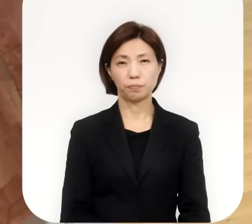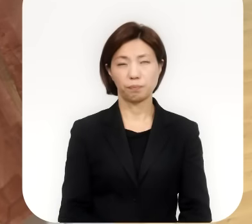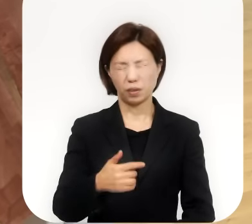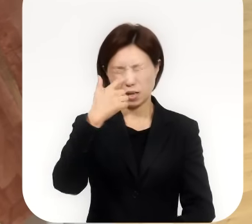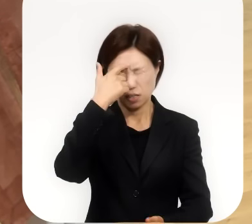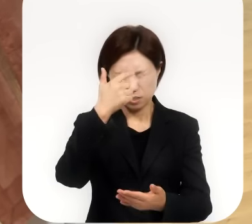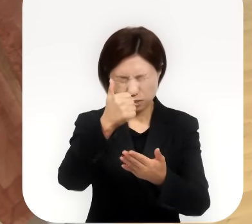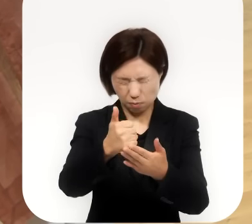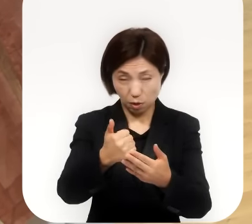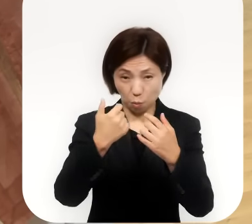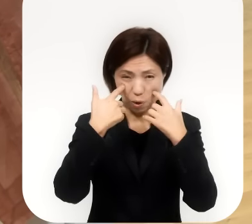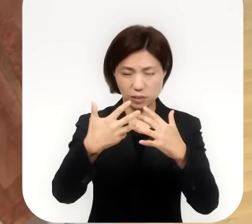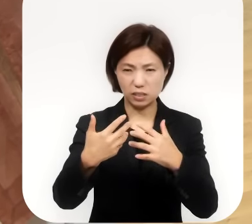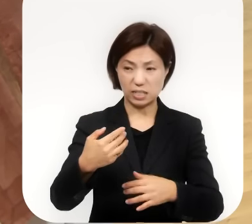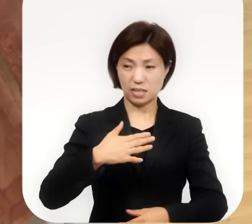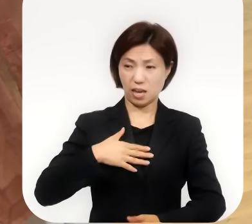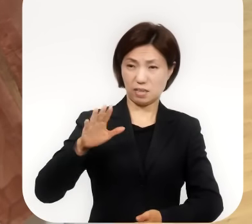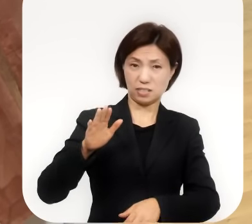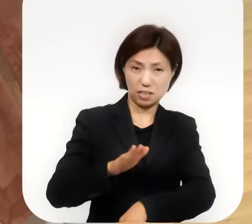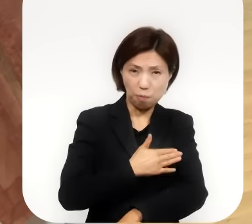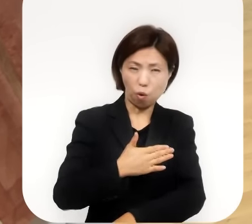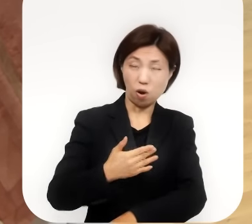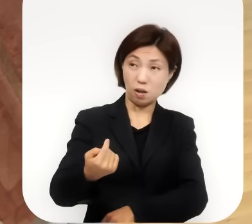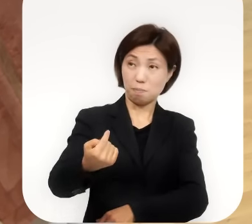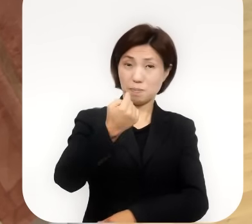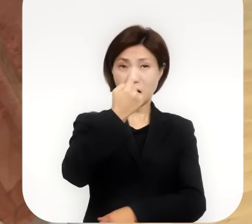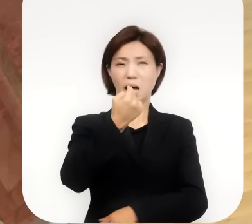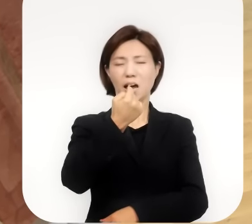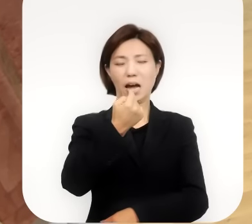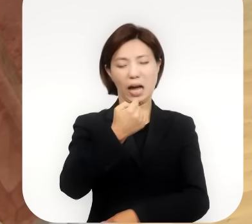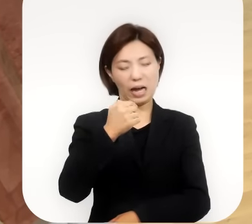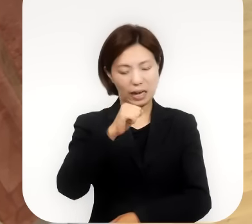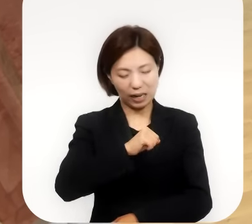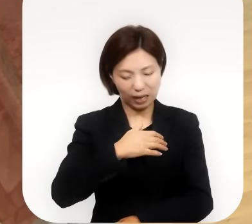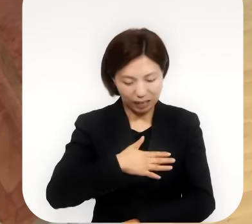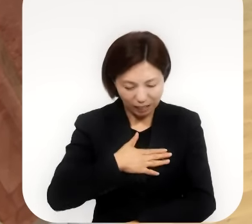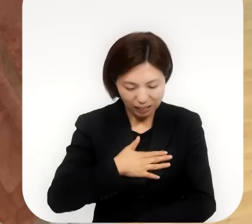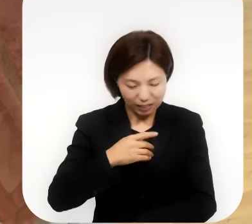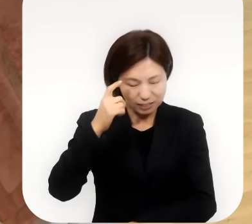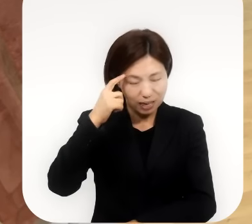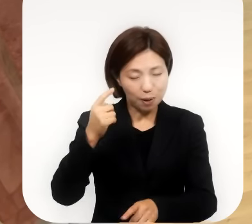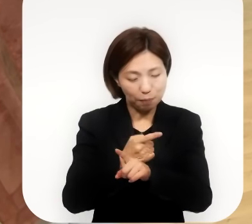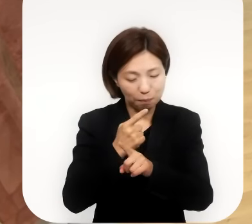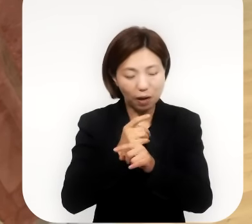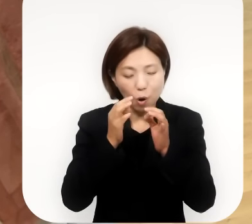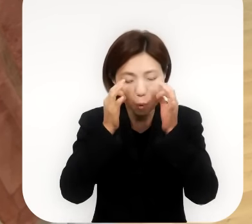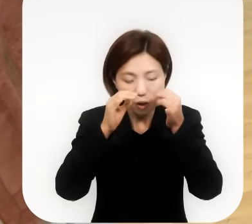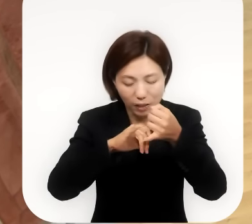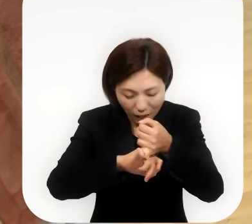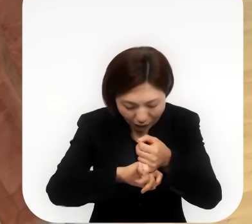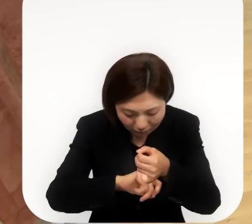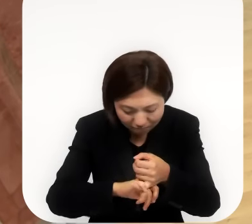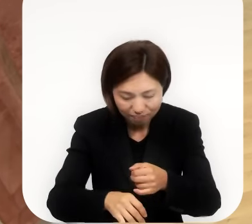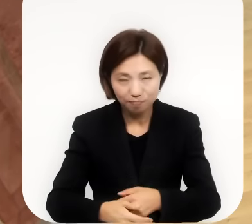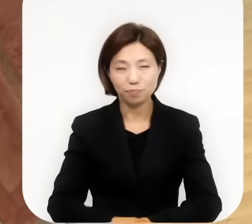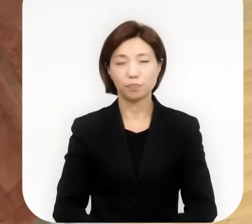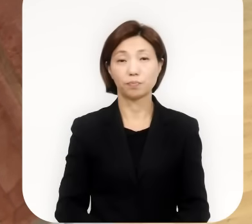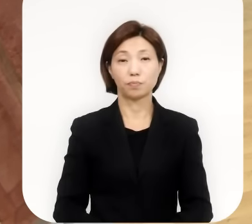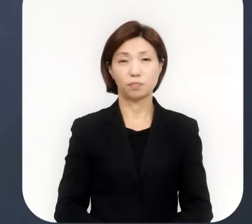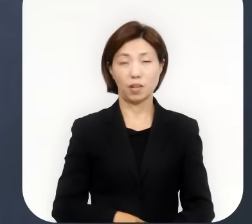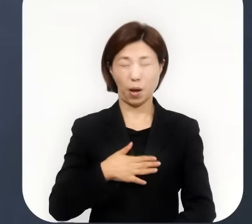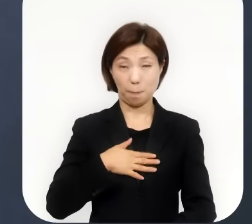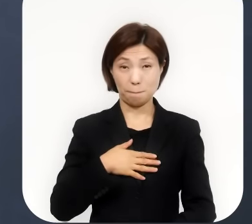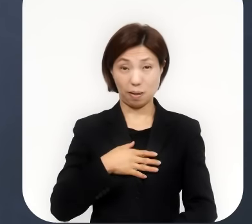님께서 딱 짚어서 너의 문제야라고 말해 주셔서 제가 생각을 좀 바꿔 보겠습니다네 아이고